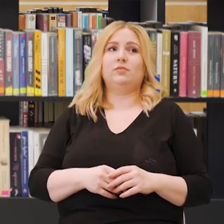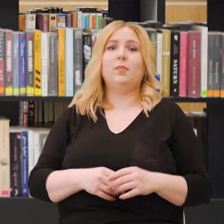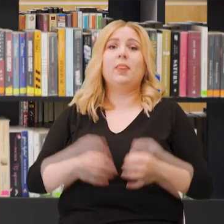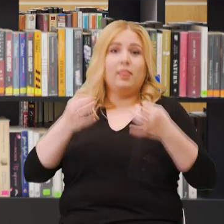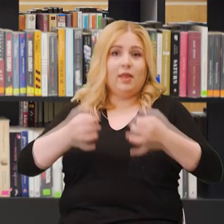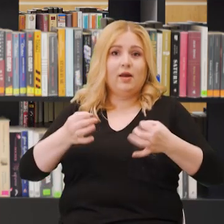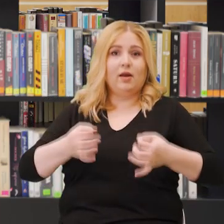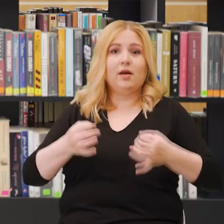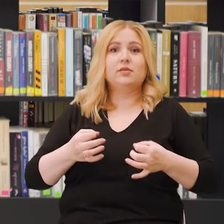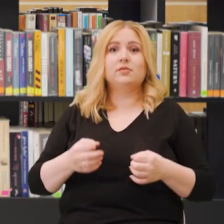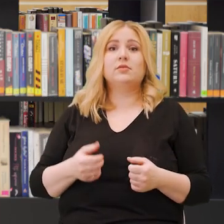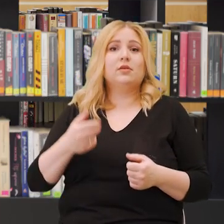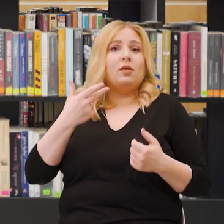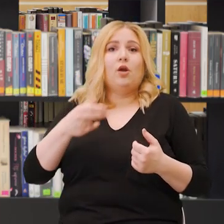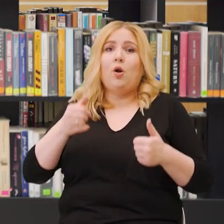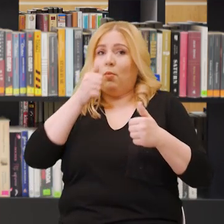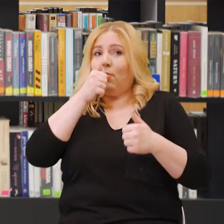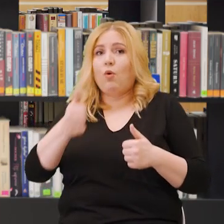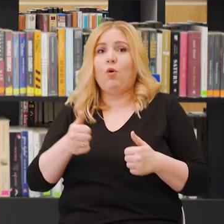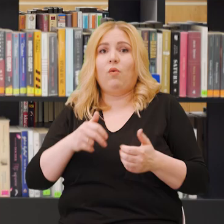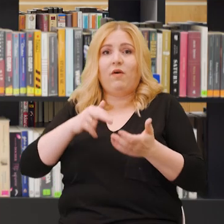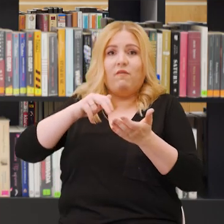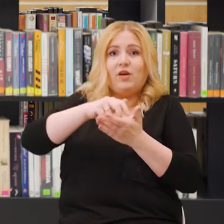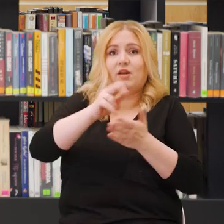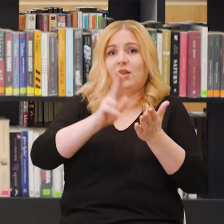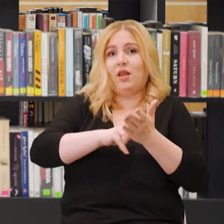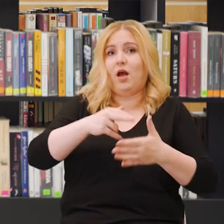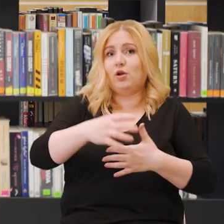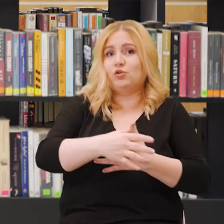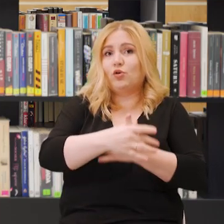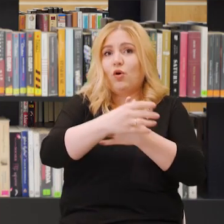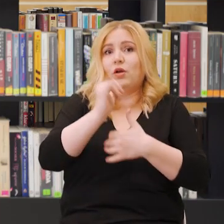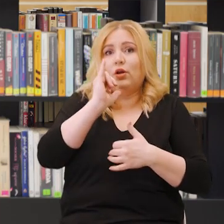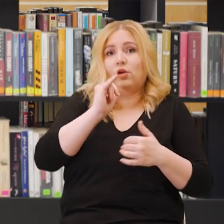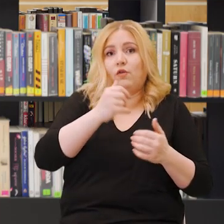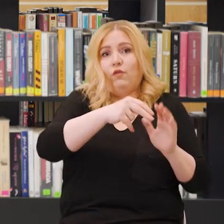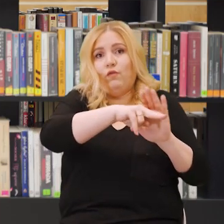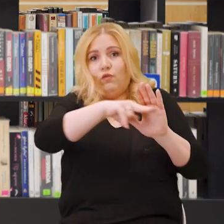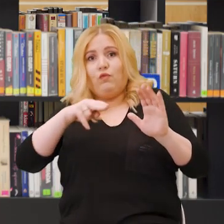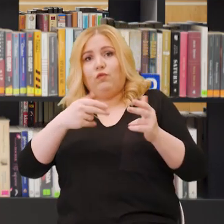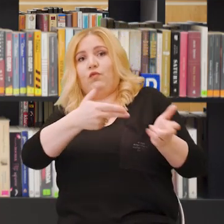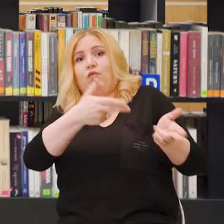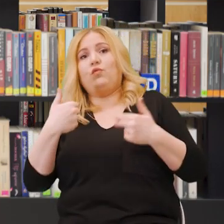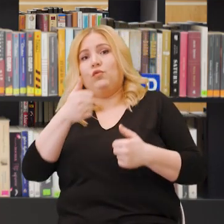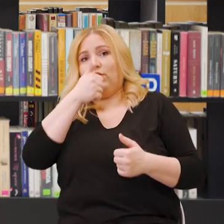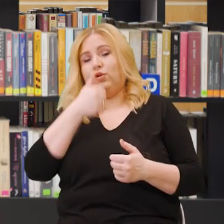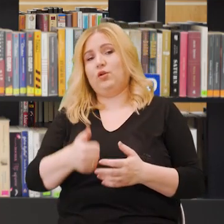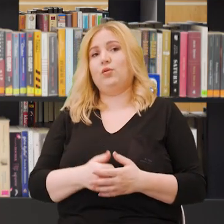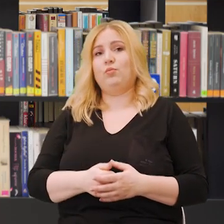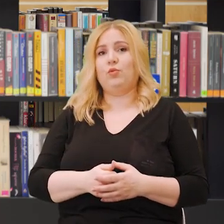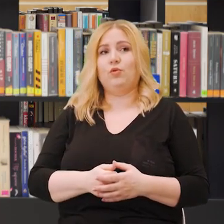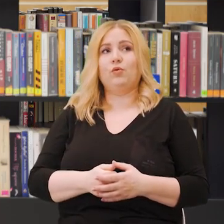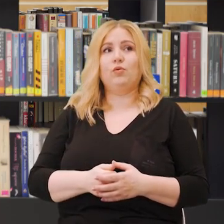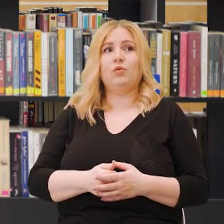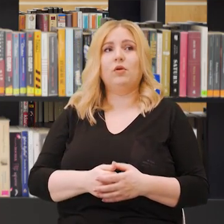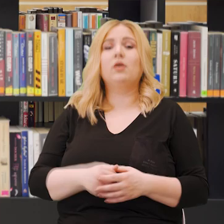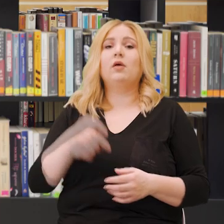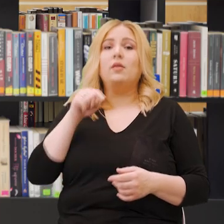tylko pogarszały. Teraz nie mogła nie tylko wyleźć na schody, ale nawet cofnąć się do wnętrza